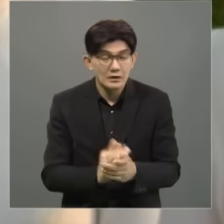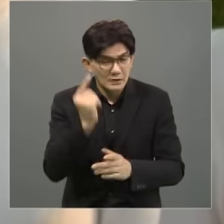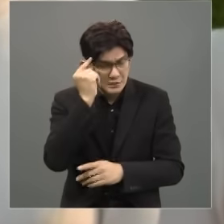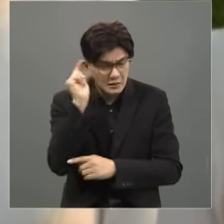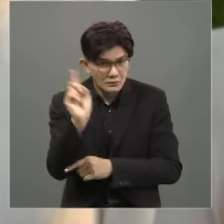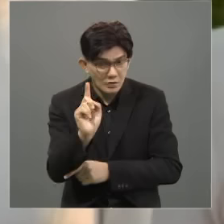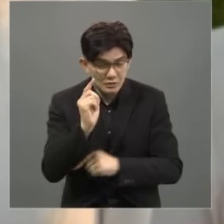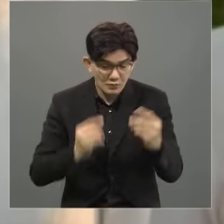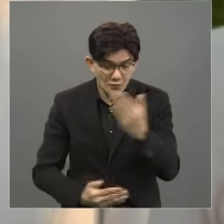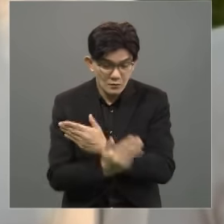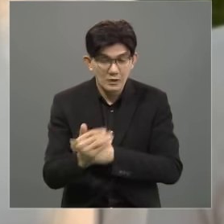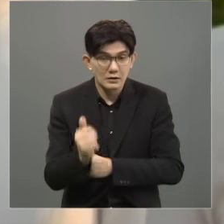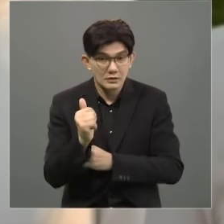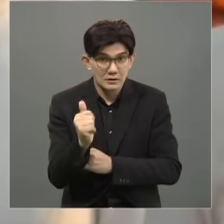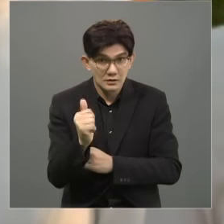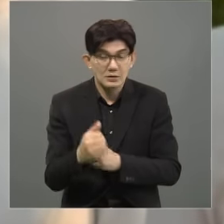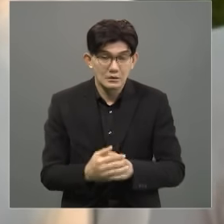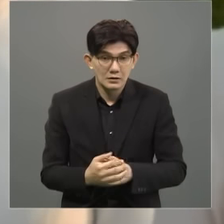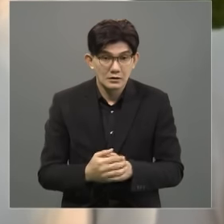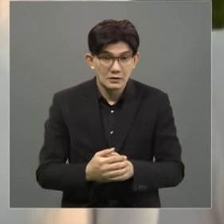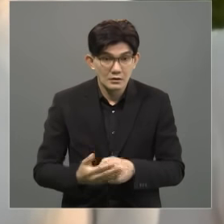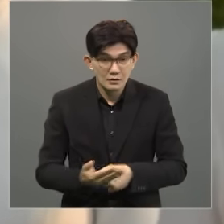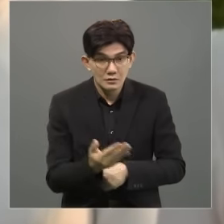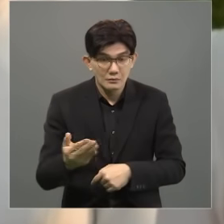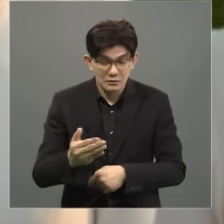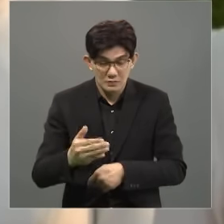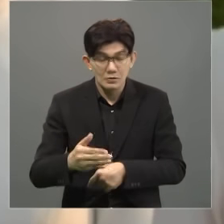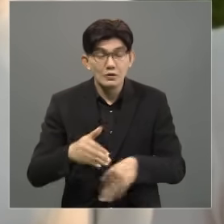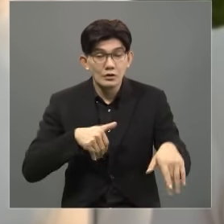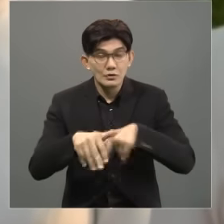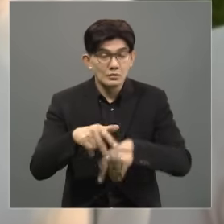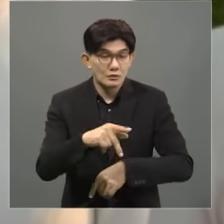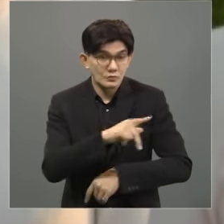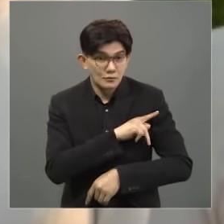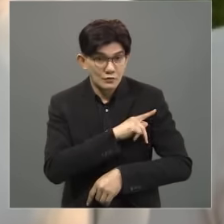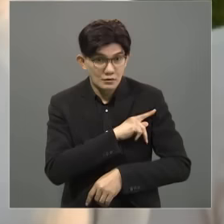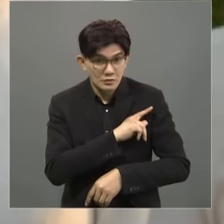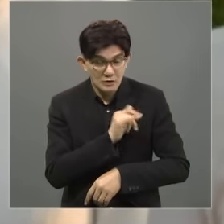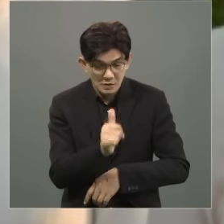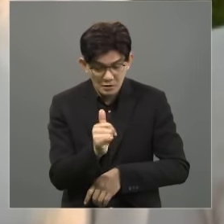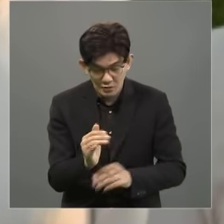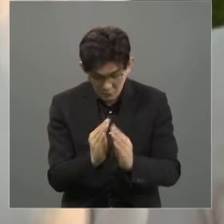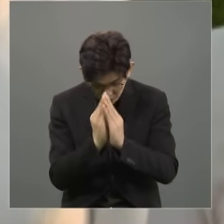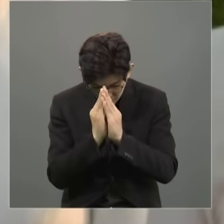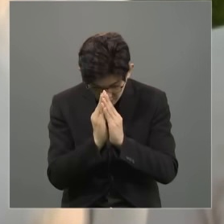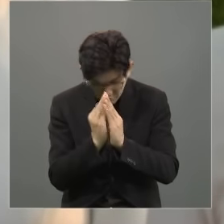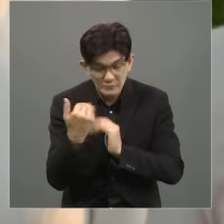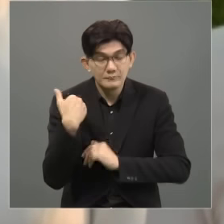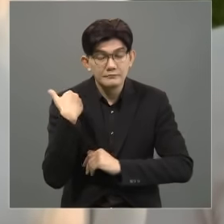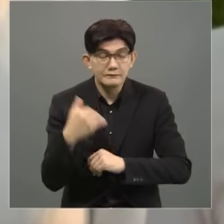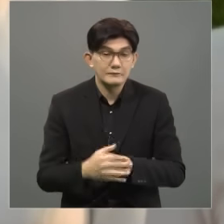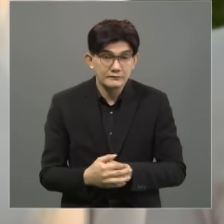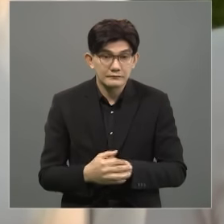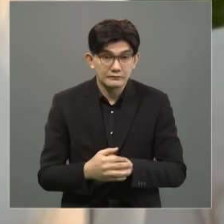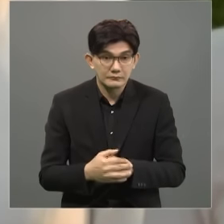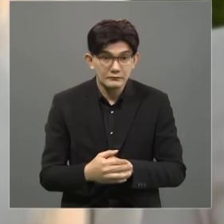าเป็นโอกาสดีของพวกเราชาวพุทธที่จะได้มาสักการะนานๆผมคิดว่า